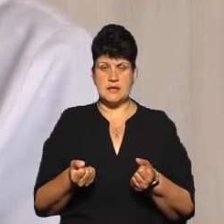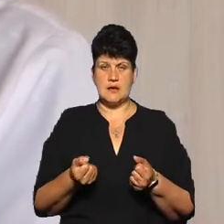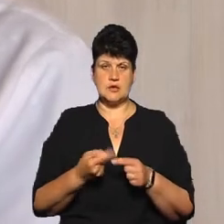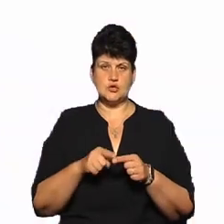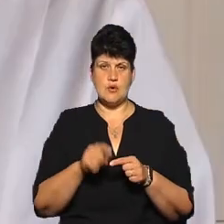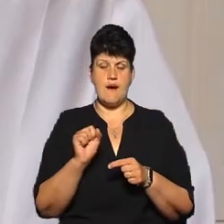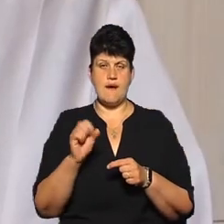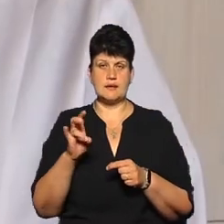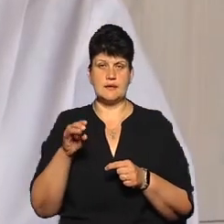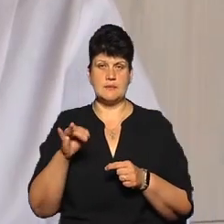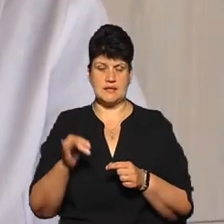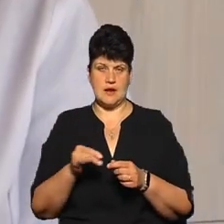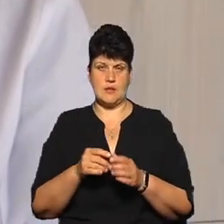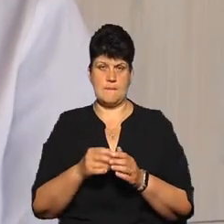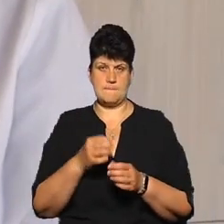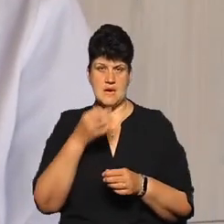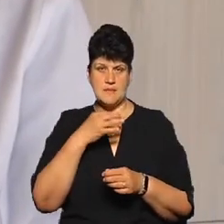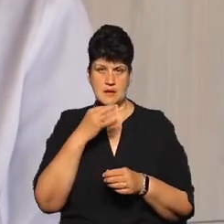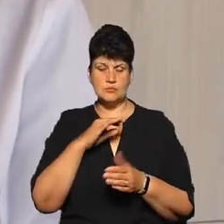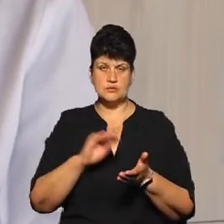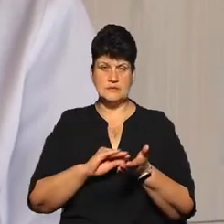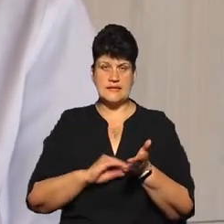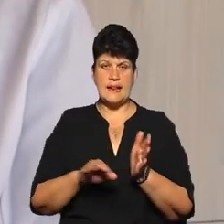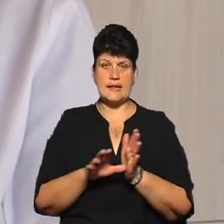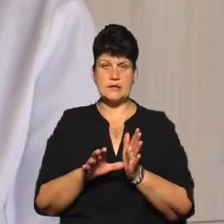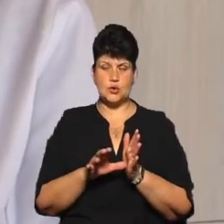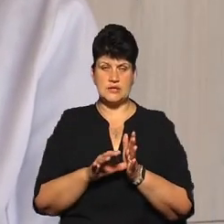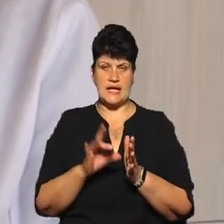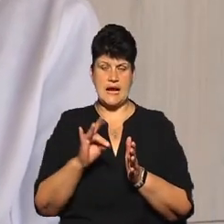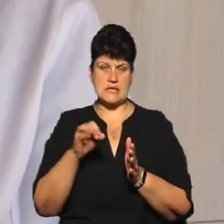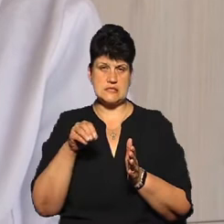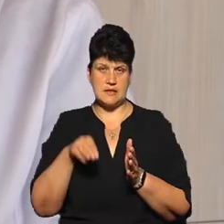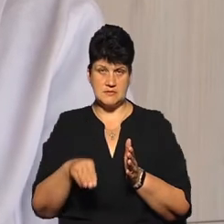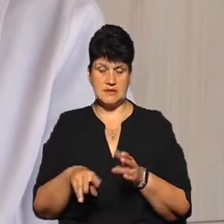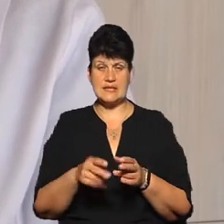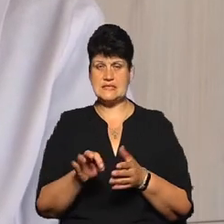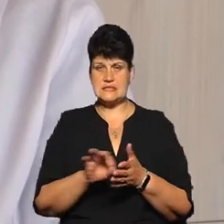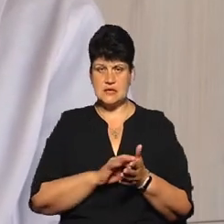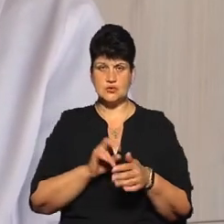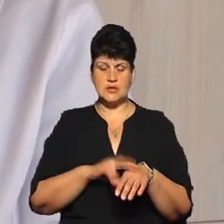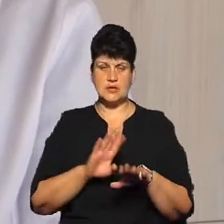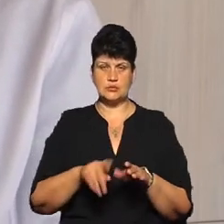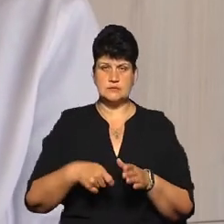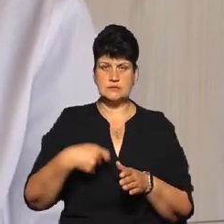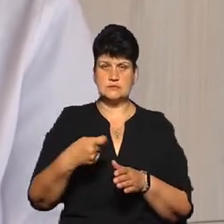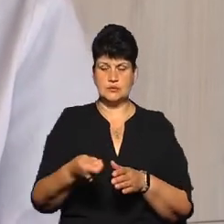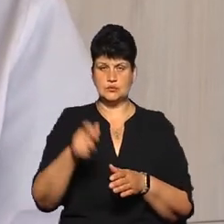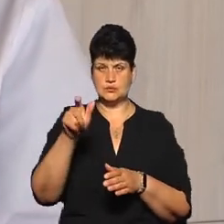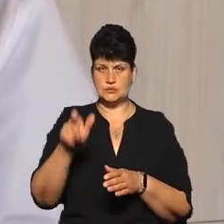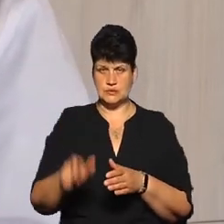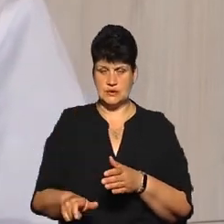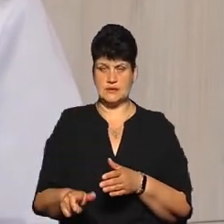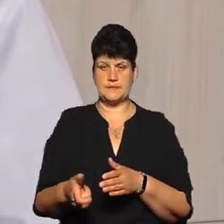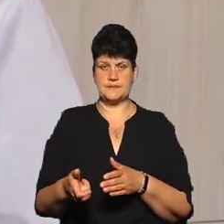антибактеріального препарату. Буде виписуватися електронний рецепт, і паралельно лікар буде вручати пацієнту в руки так